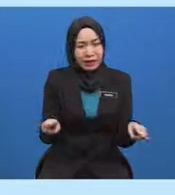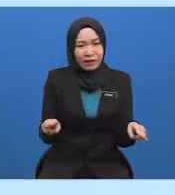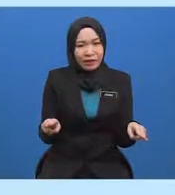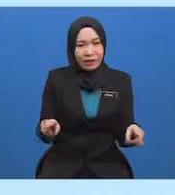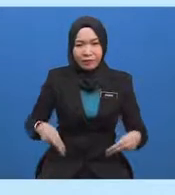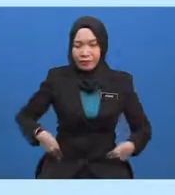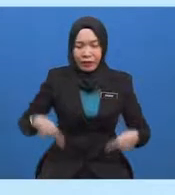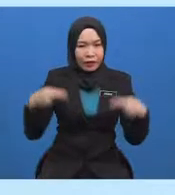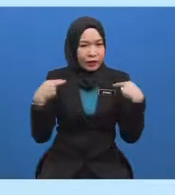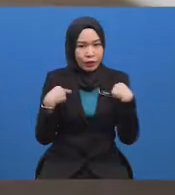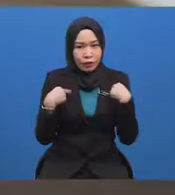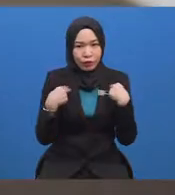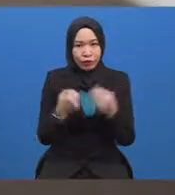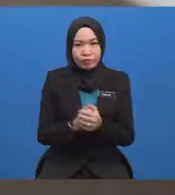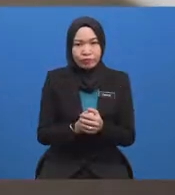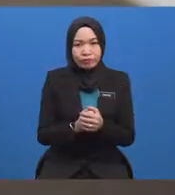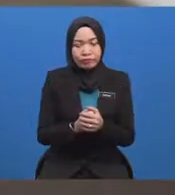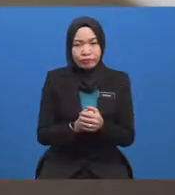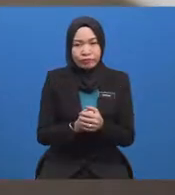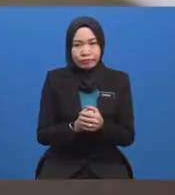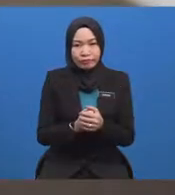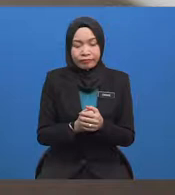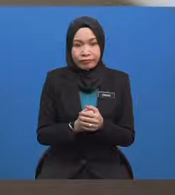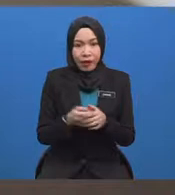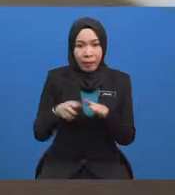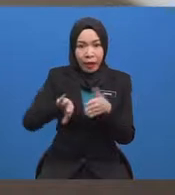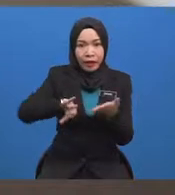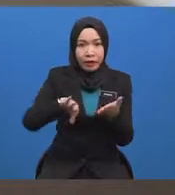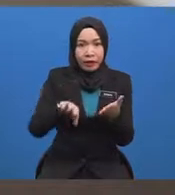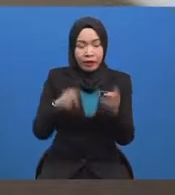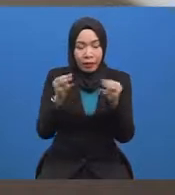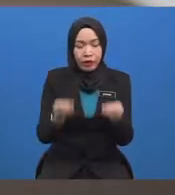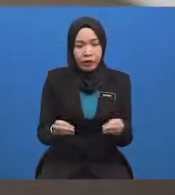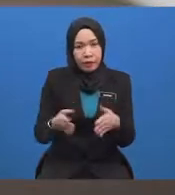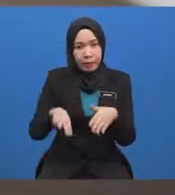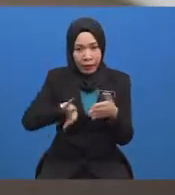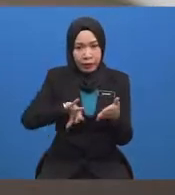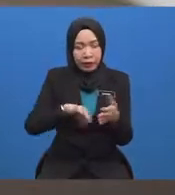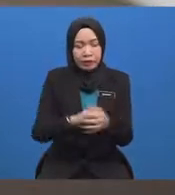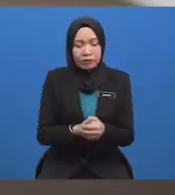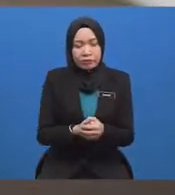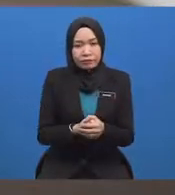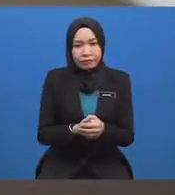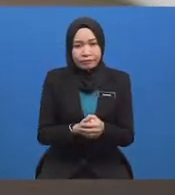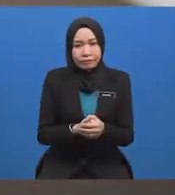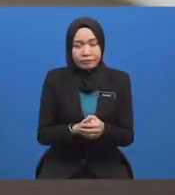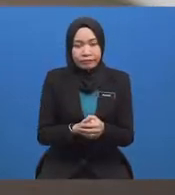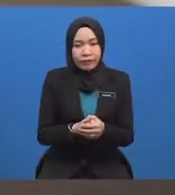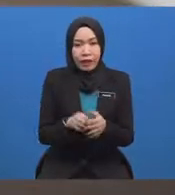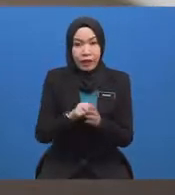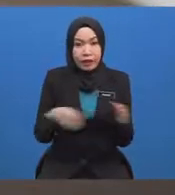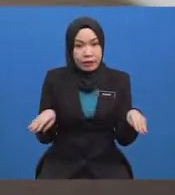gerakan jisim seperti yang telah kita pelajari dalam episode kita yang lalu tanah runtuh